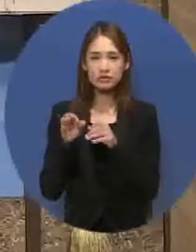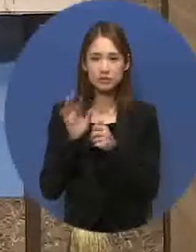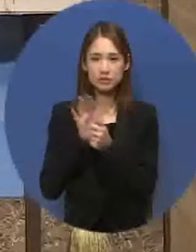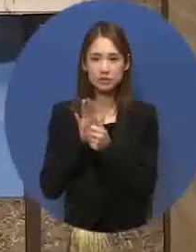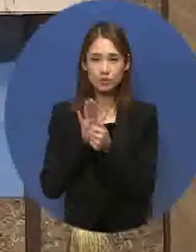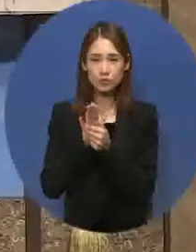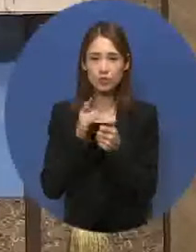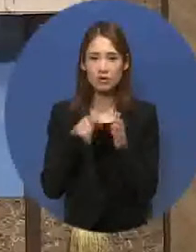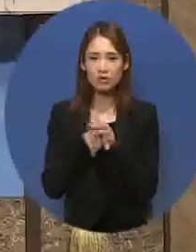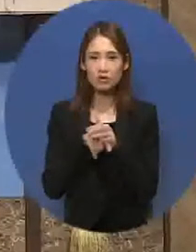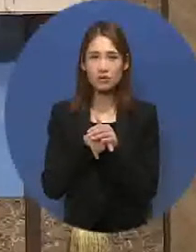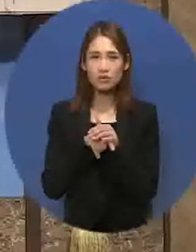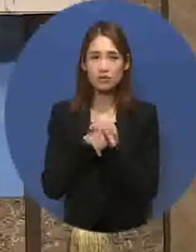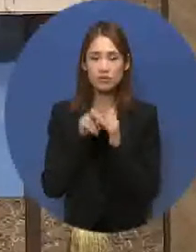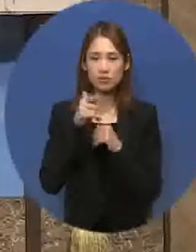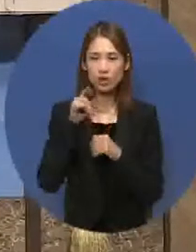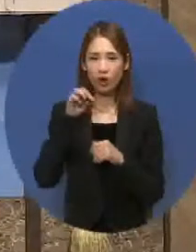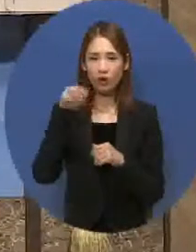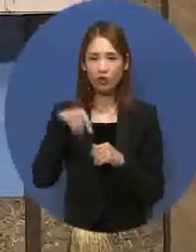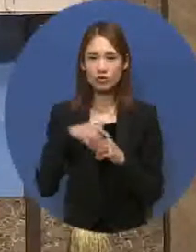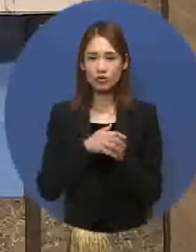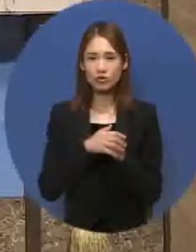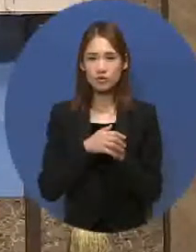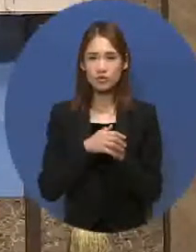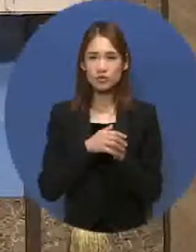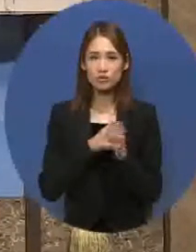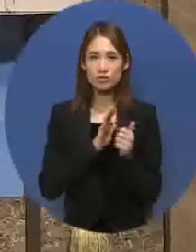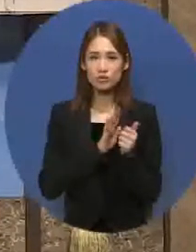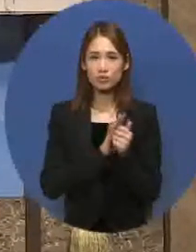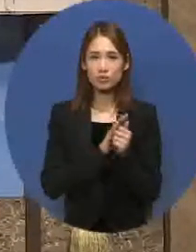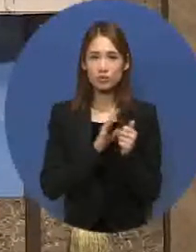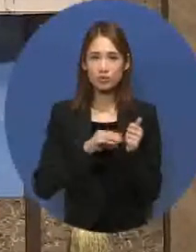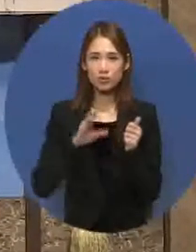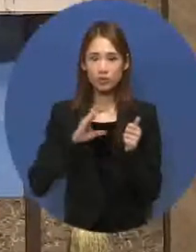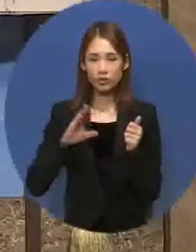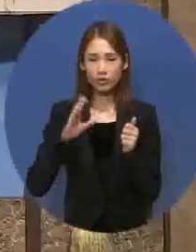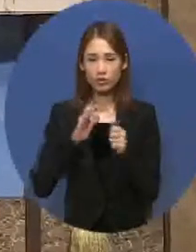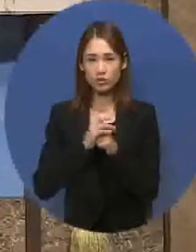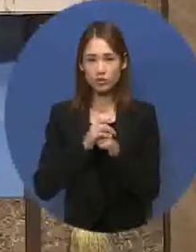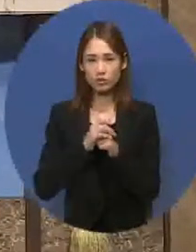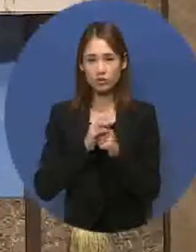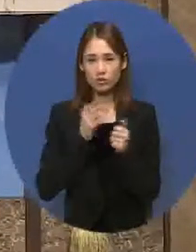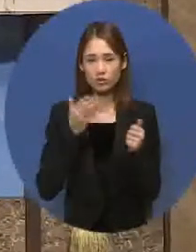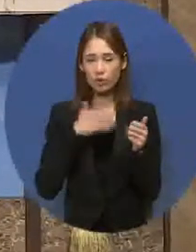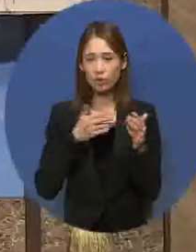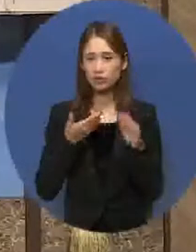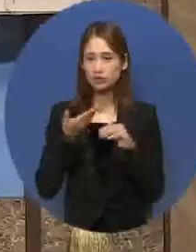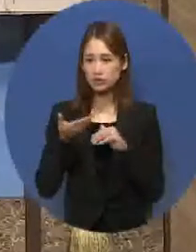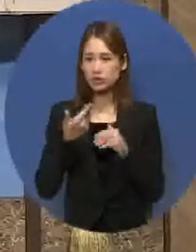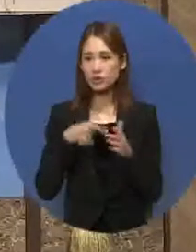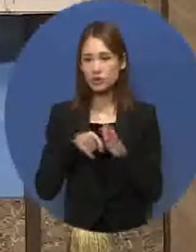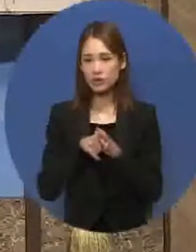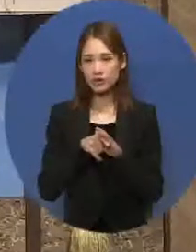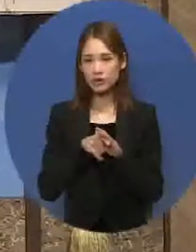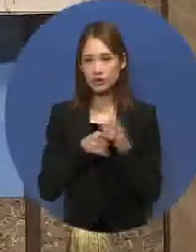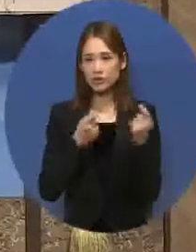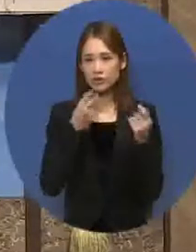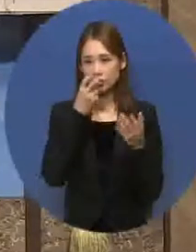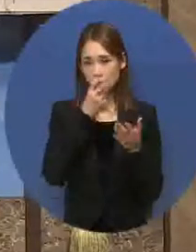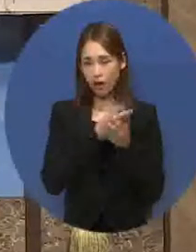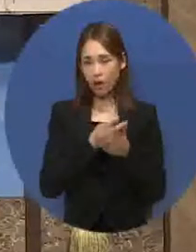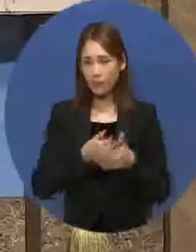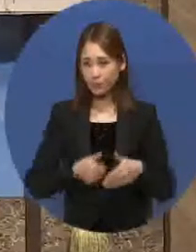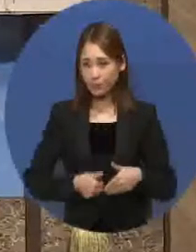있는 그런 경륜의 보탬을 공식적으로 줄 수 있는 그런 제도도